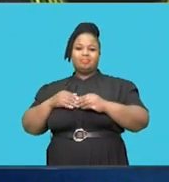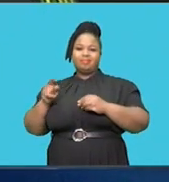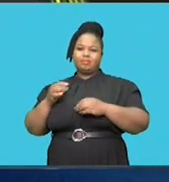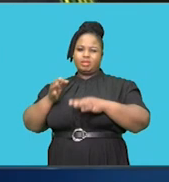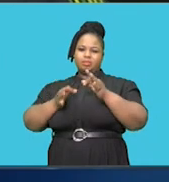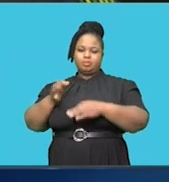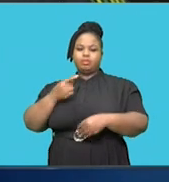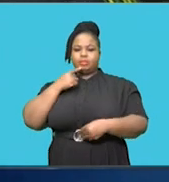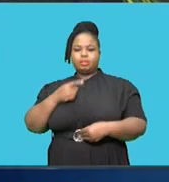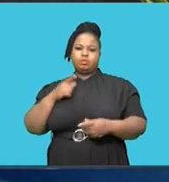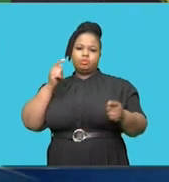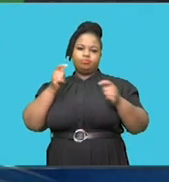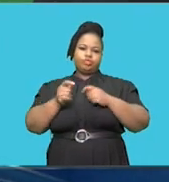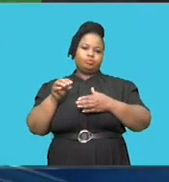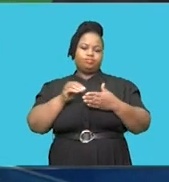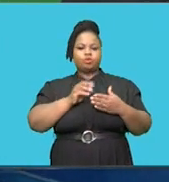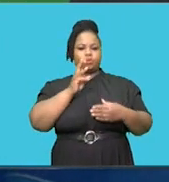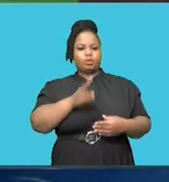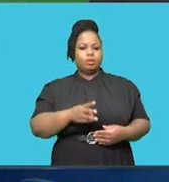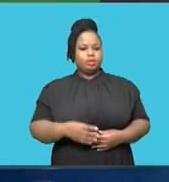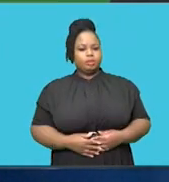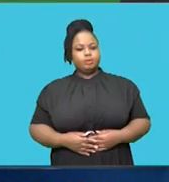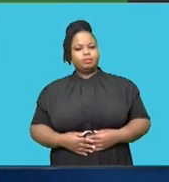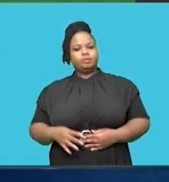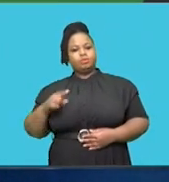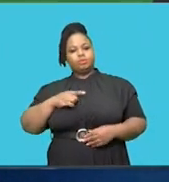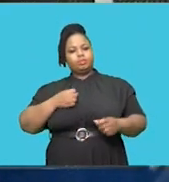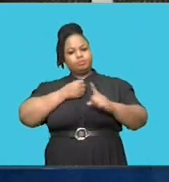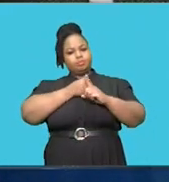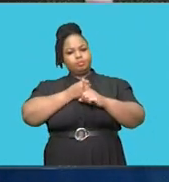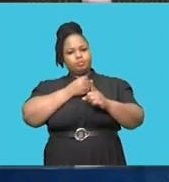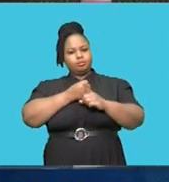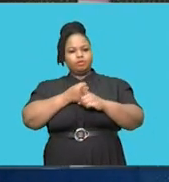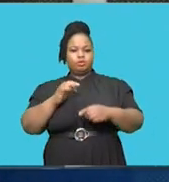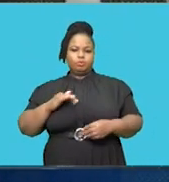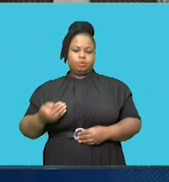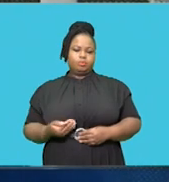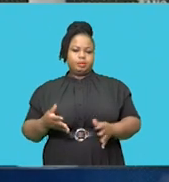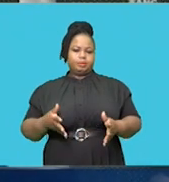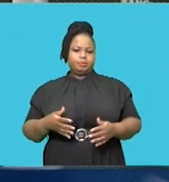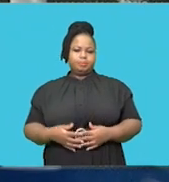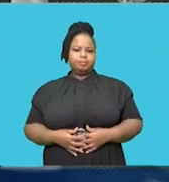aza kuzisa utshintsho kubunkokheli nokumela amalungelo wamanina weli.